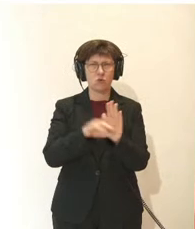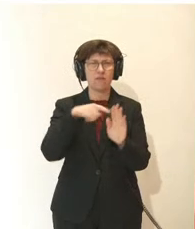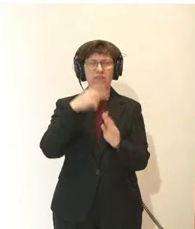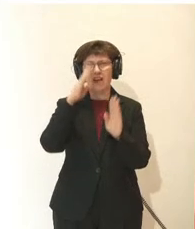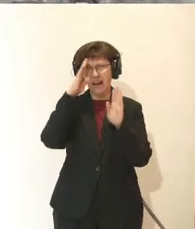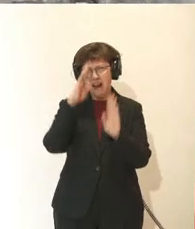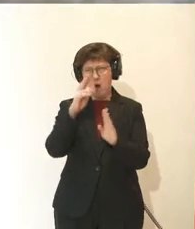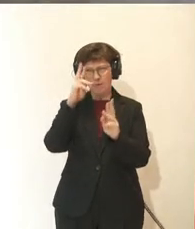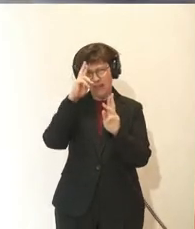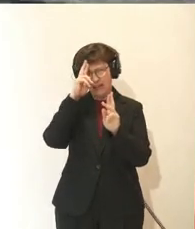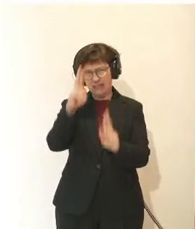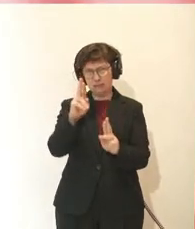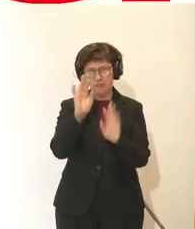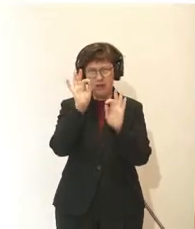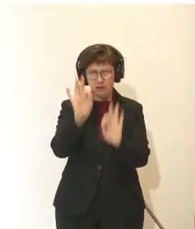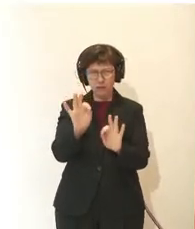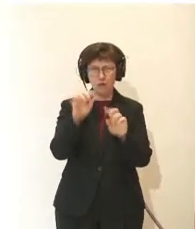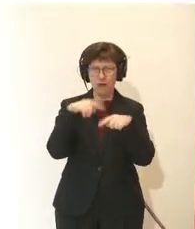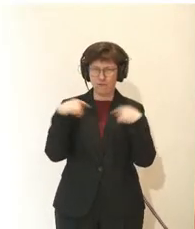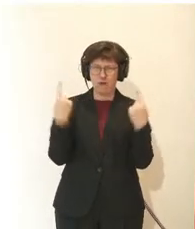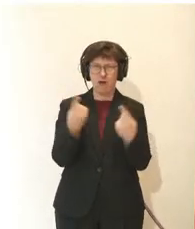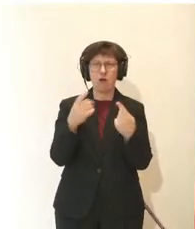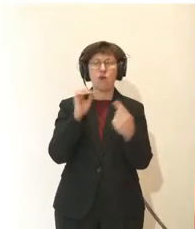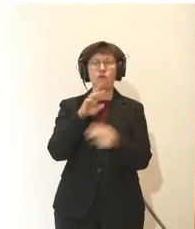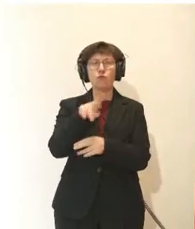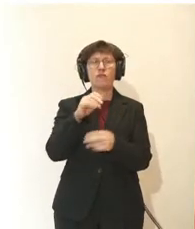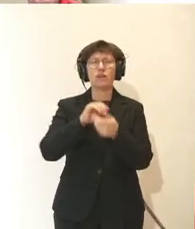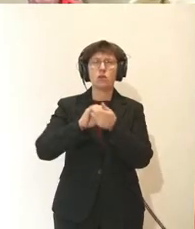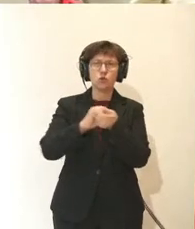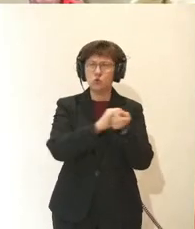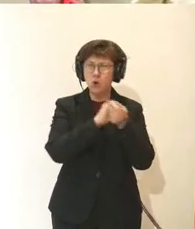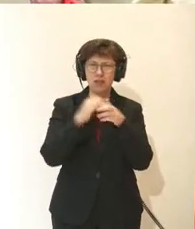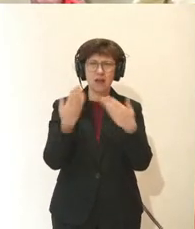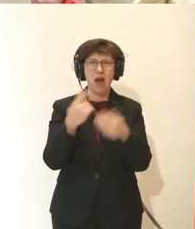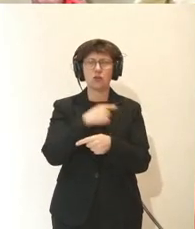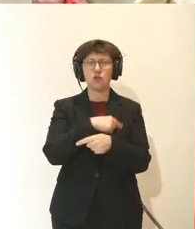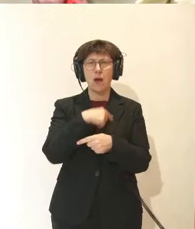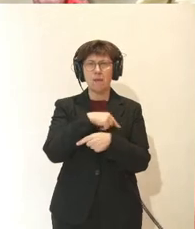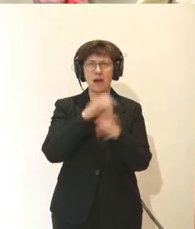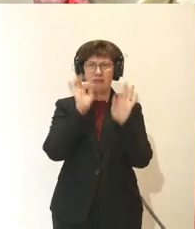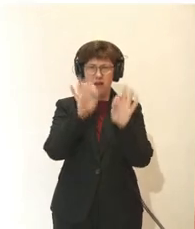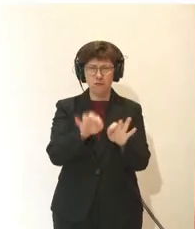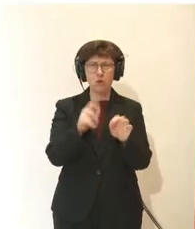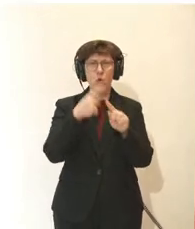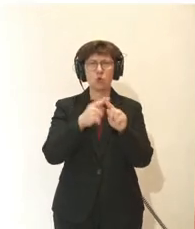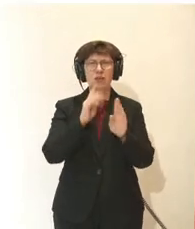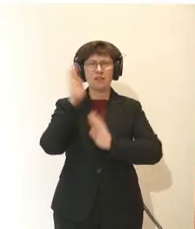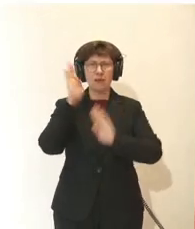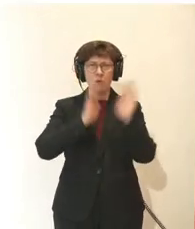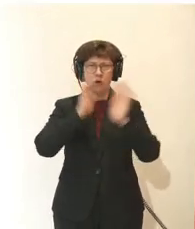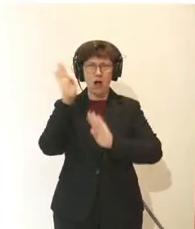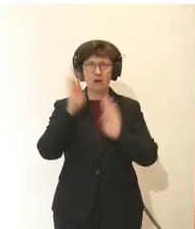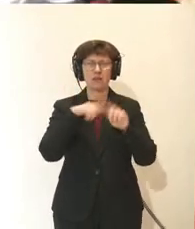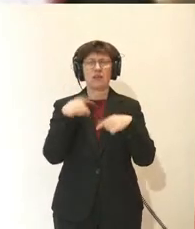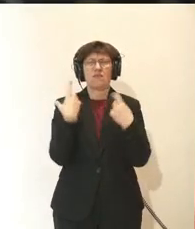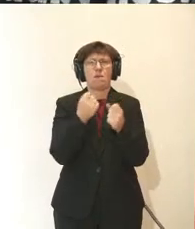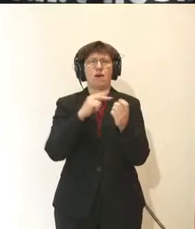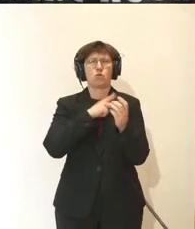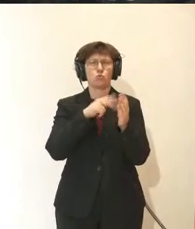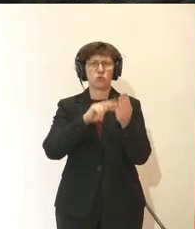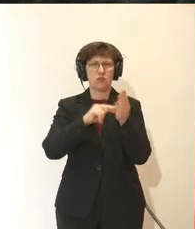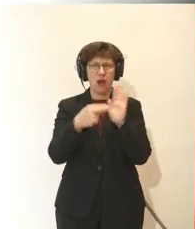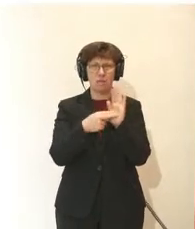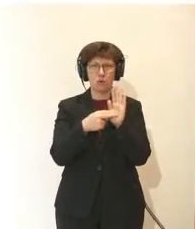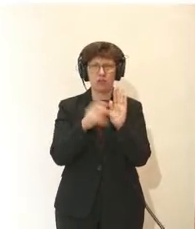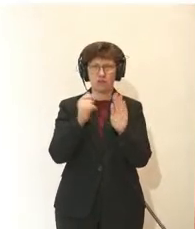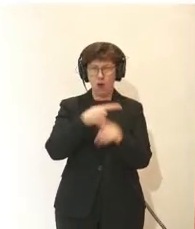für dich und für einander für dich sind wir solidarisch parteiisch und demokratisch wir machen soziale politik nicht für